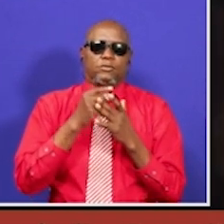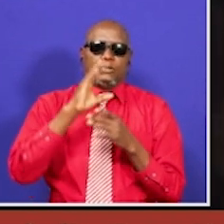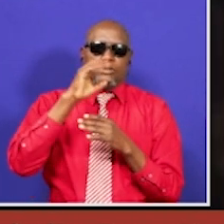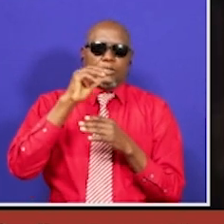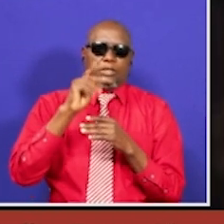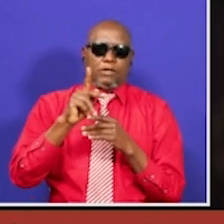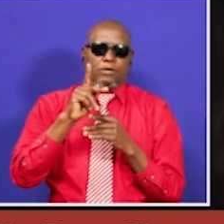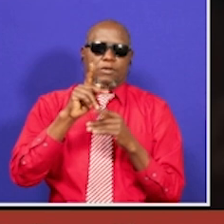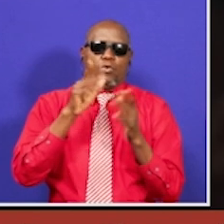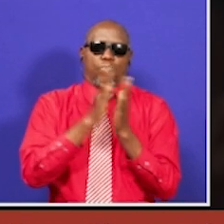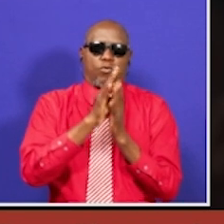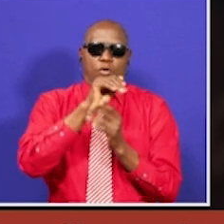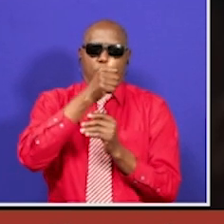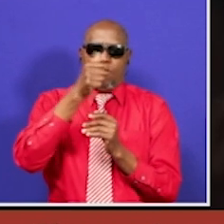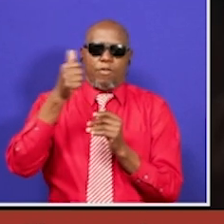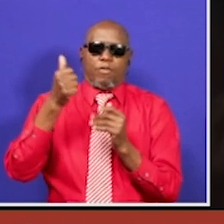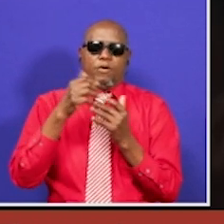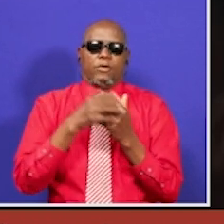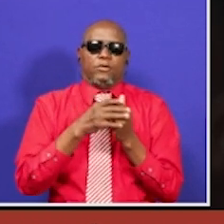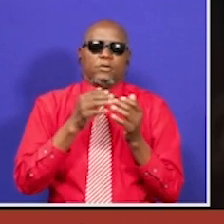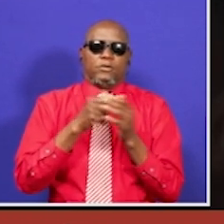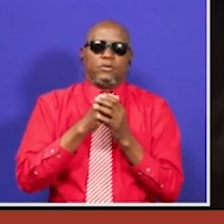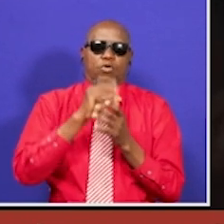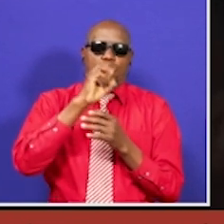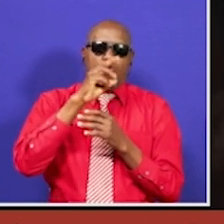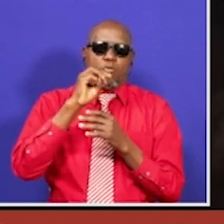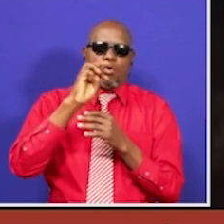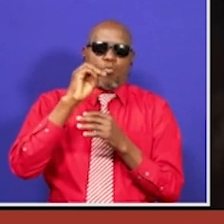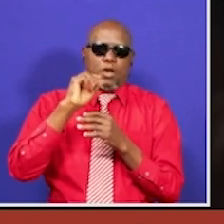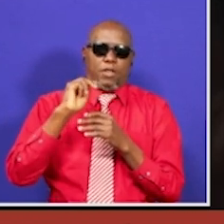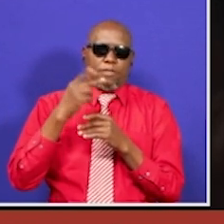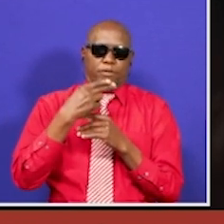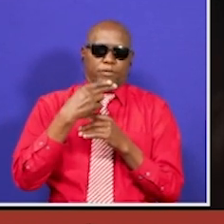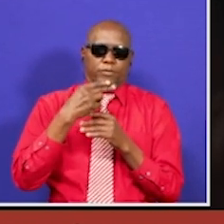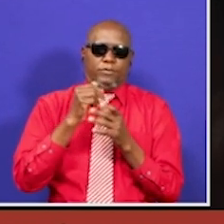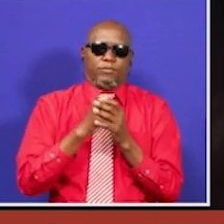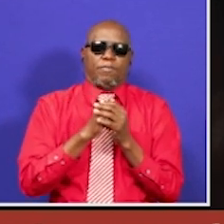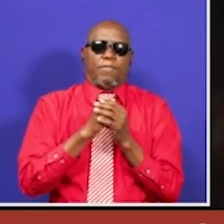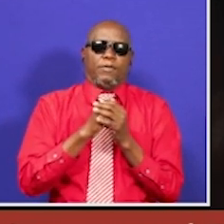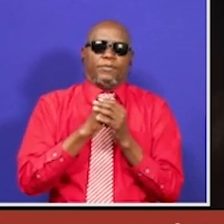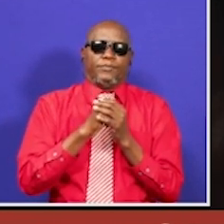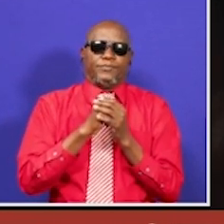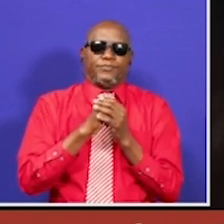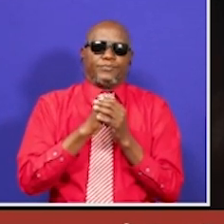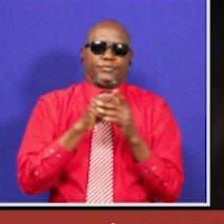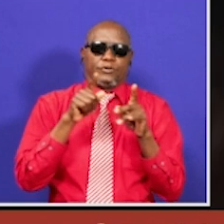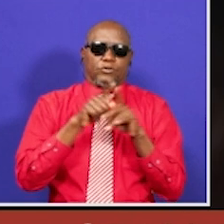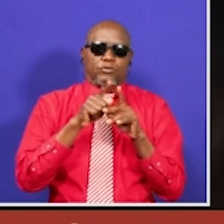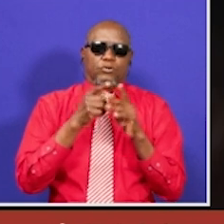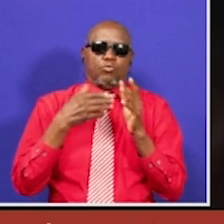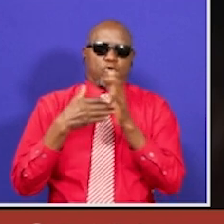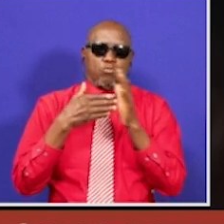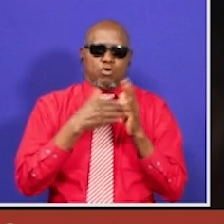vyombo vingine vya dola ambavyo vimezuia hofu na hivyo kutishia uhuru wa vyombo